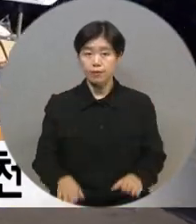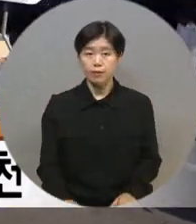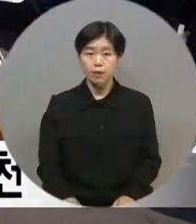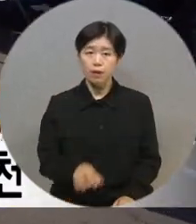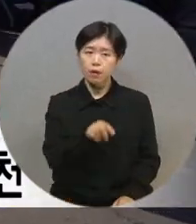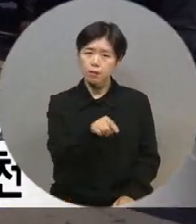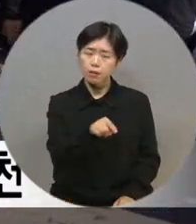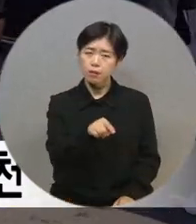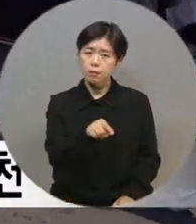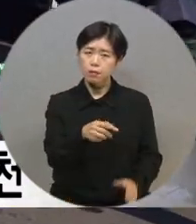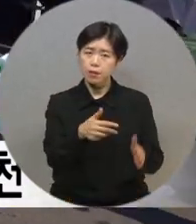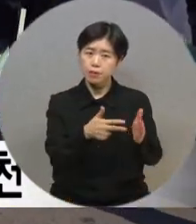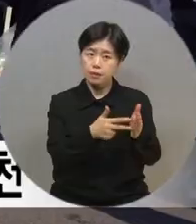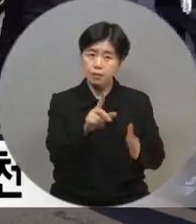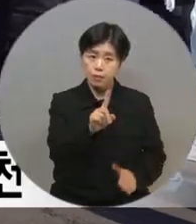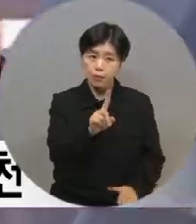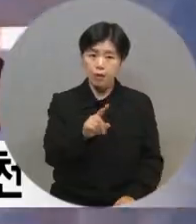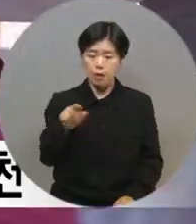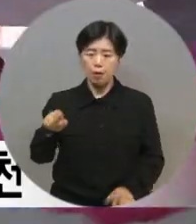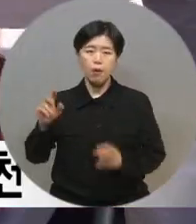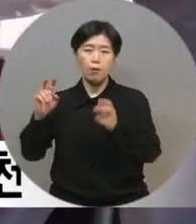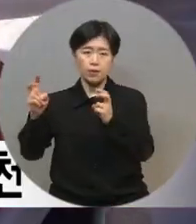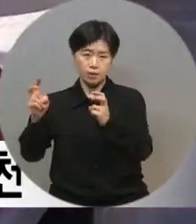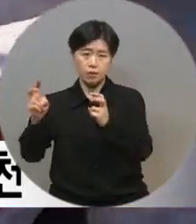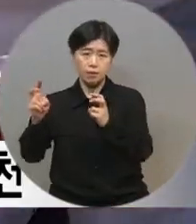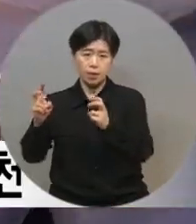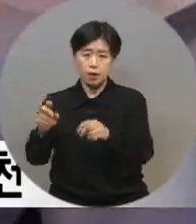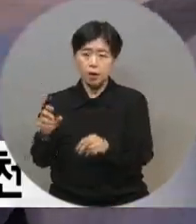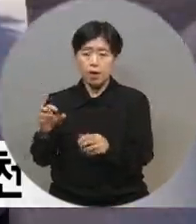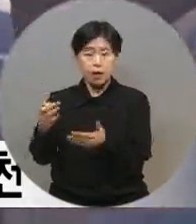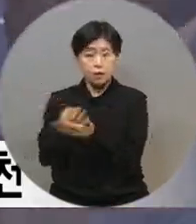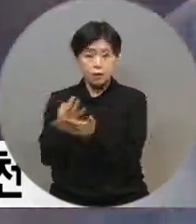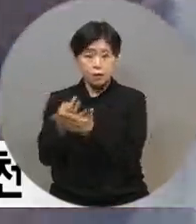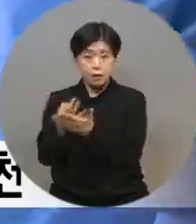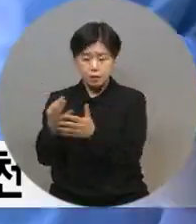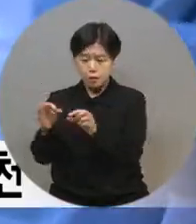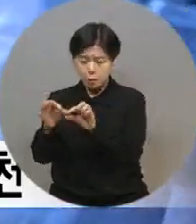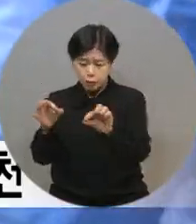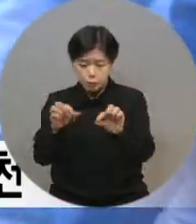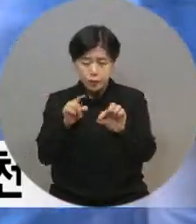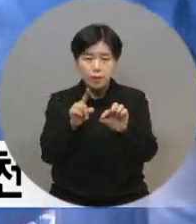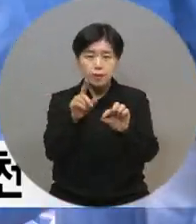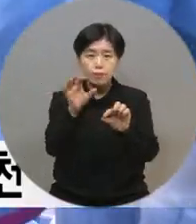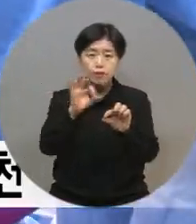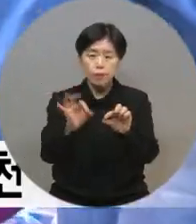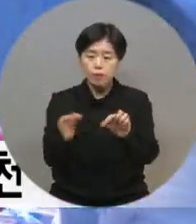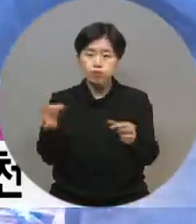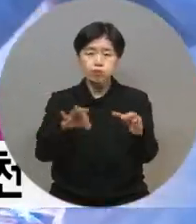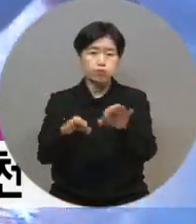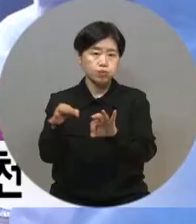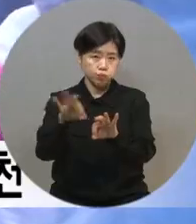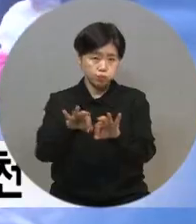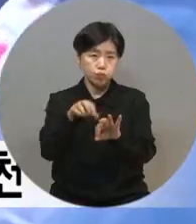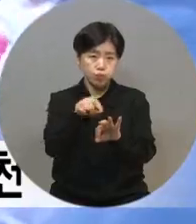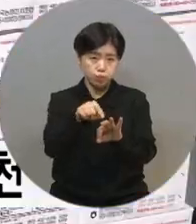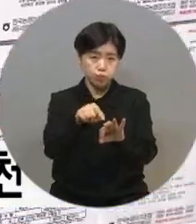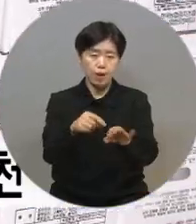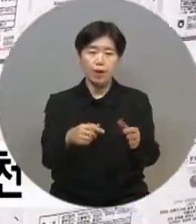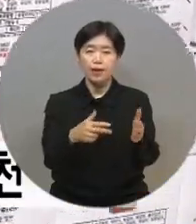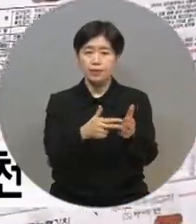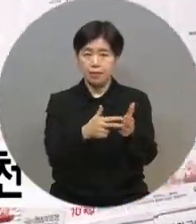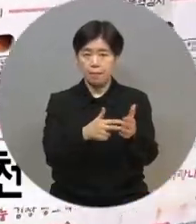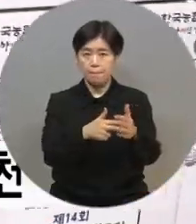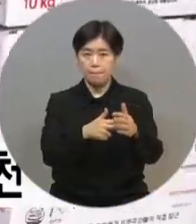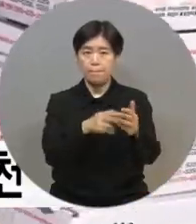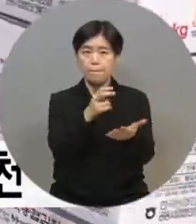비나미래 나눔재단은 비나텍 주식회사의 임직원의 급여 1% 기부로 운영되던 비나 나눔회를 계승한 재단법인으로